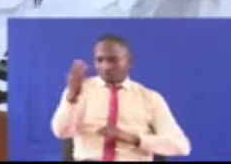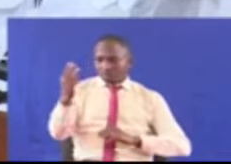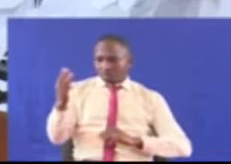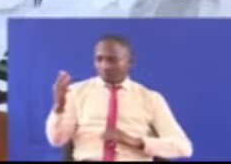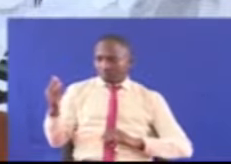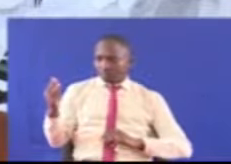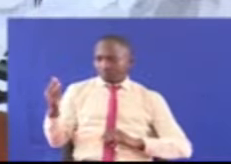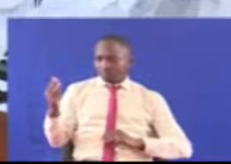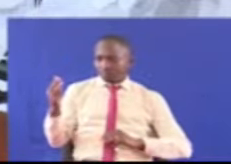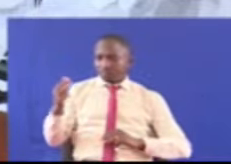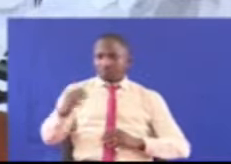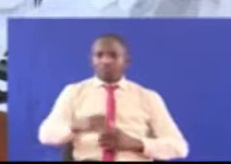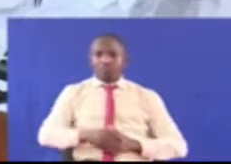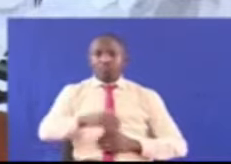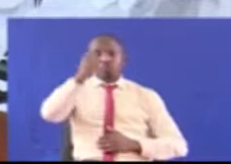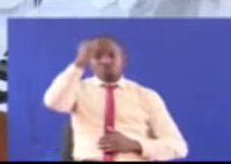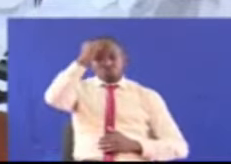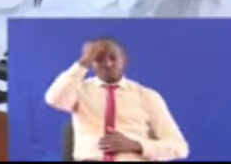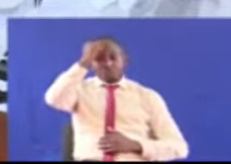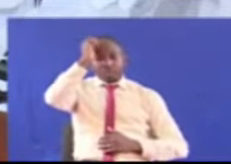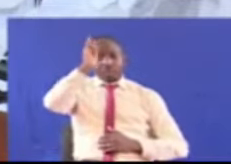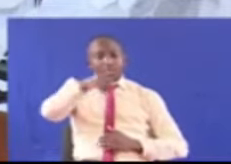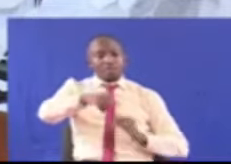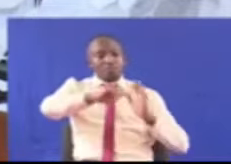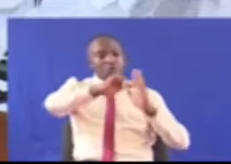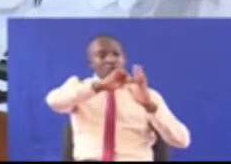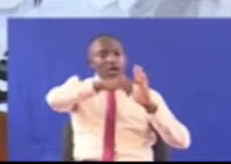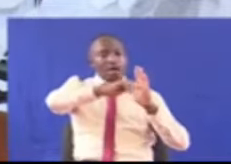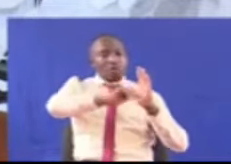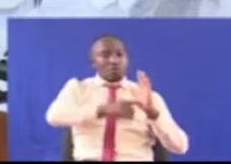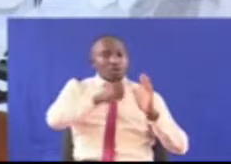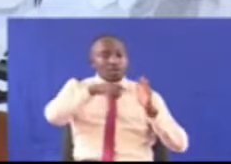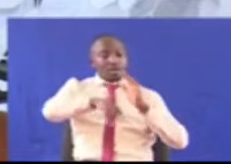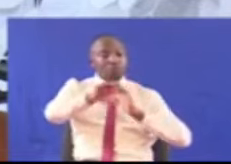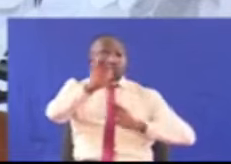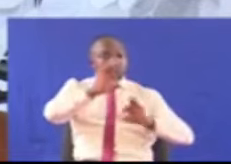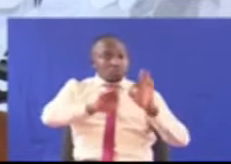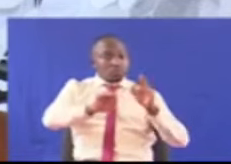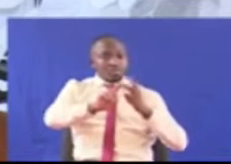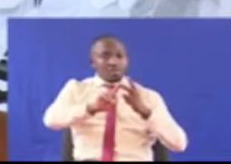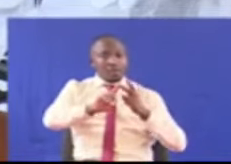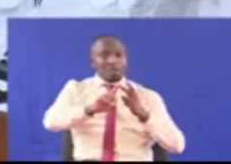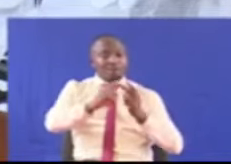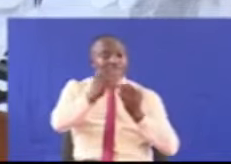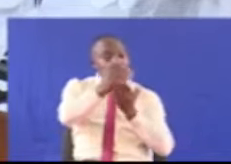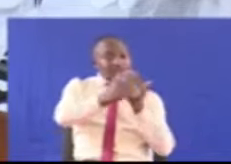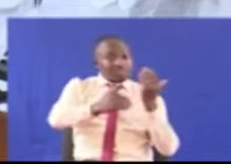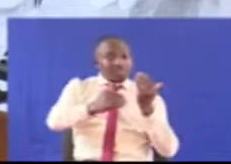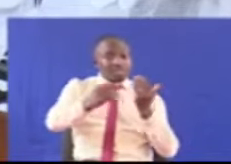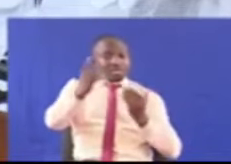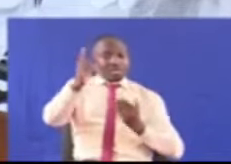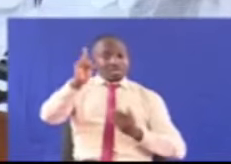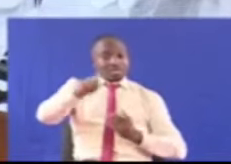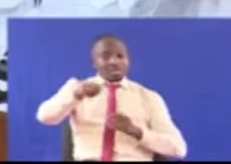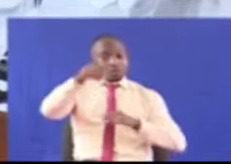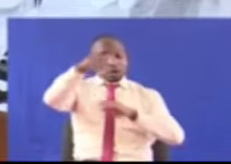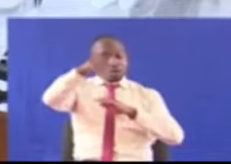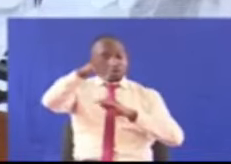Tukanakwenda hizo kura. Kumbe kuna kanuni kwenye uchaguzi, kama nchi ikija na wajumbe, kama hakuna